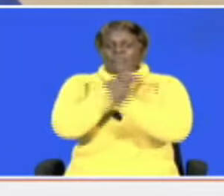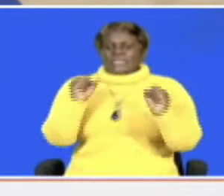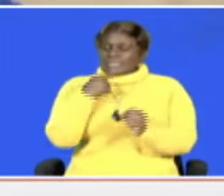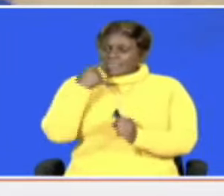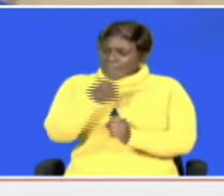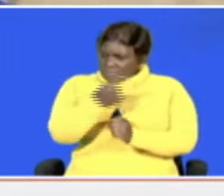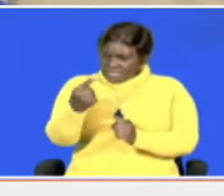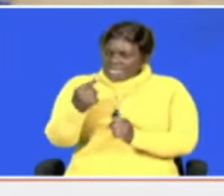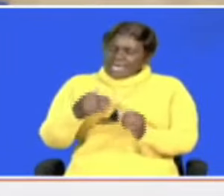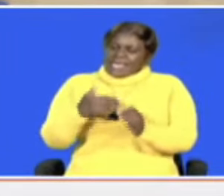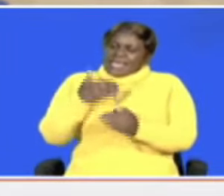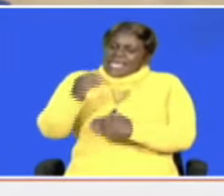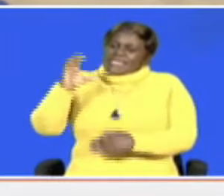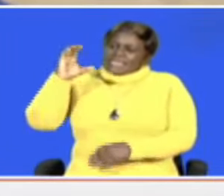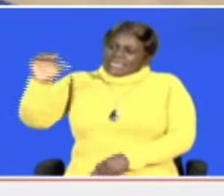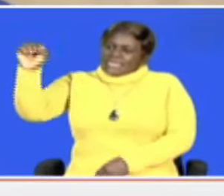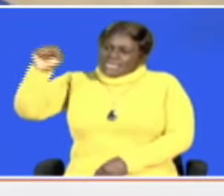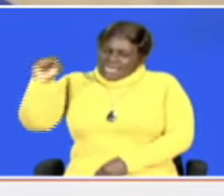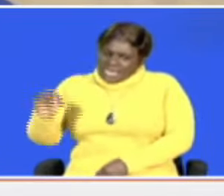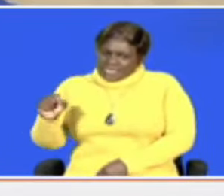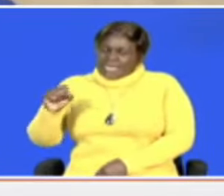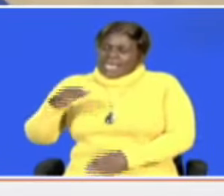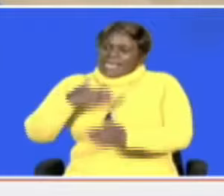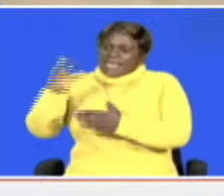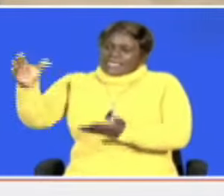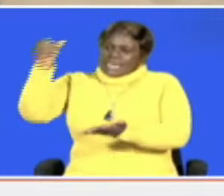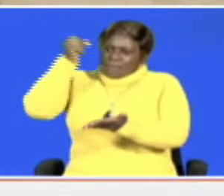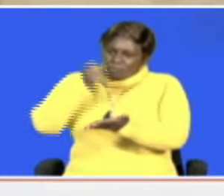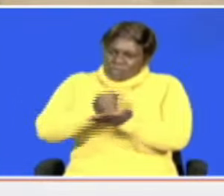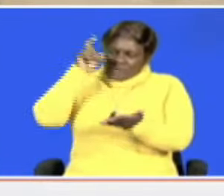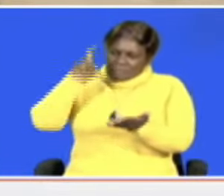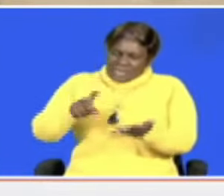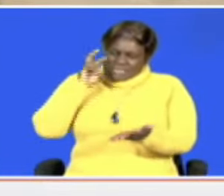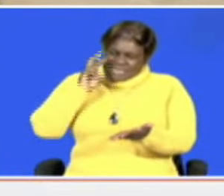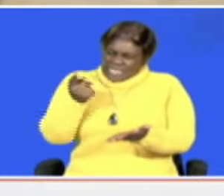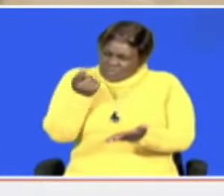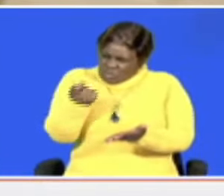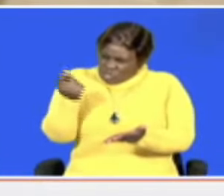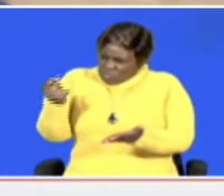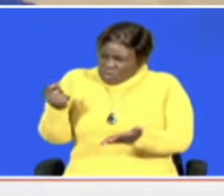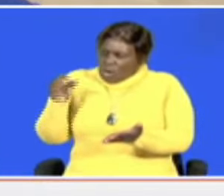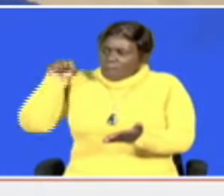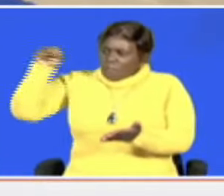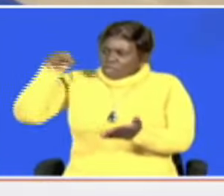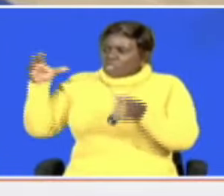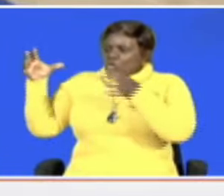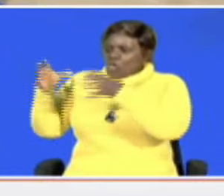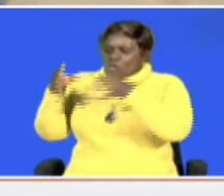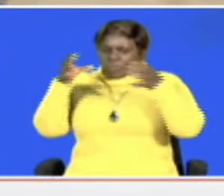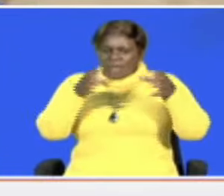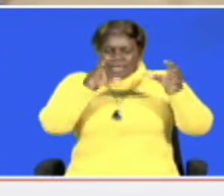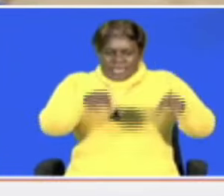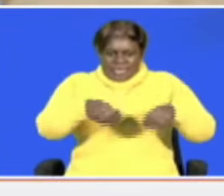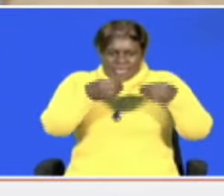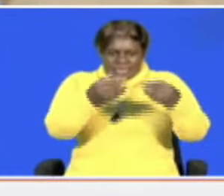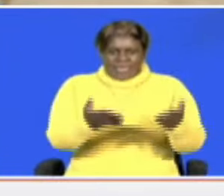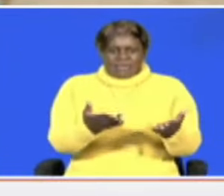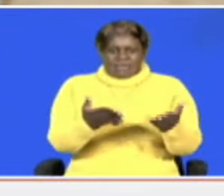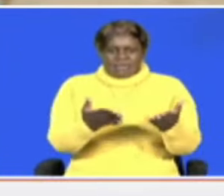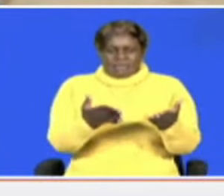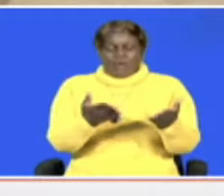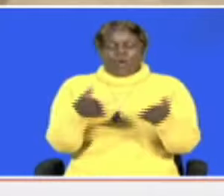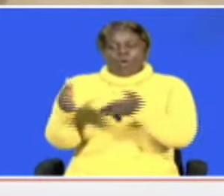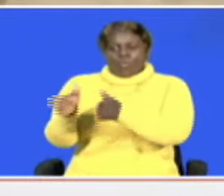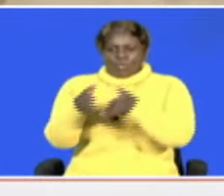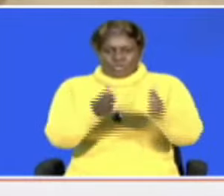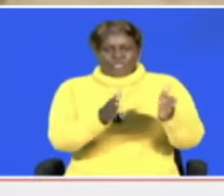him in the next cabinet, in the next appointments, he must look at the smaller political parties. Let us be given a